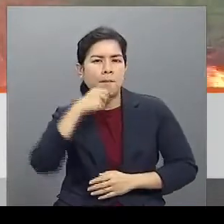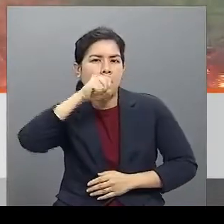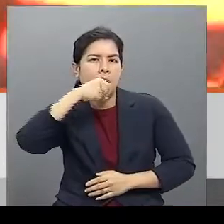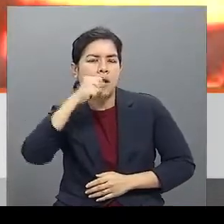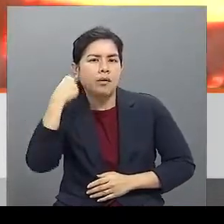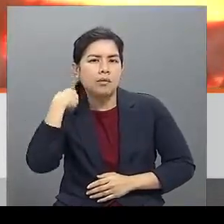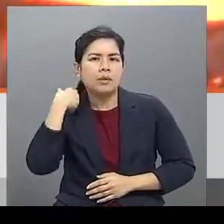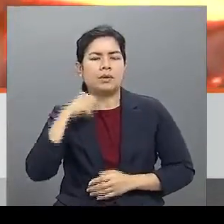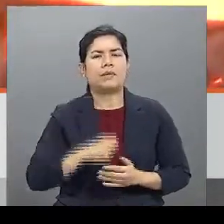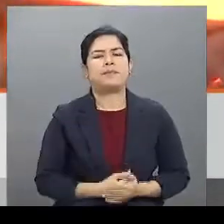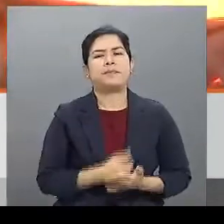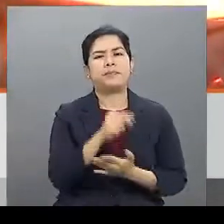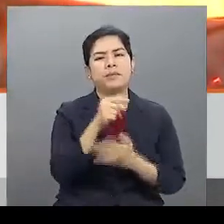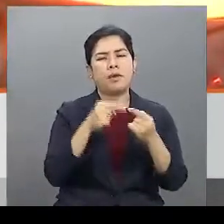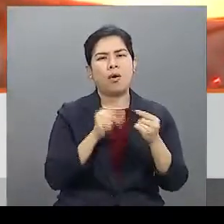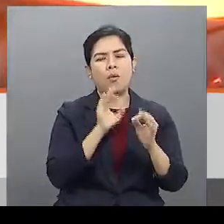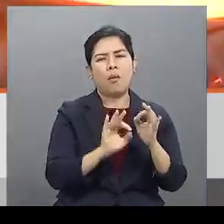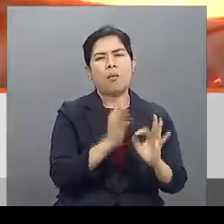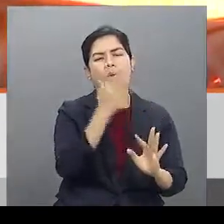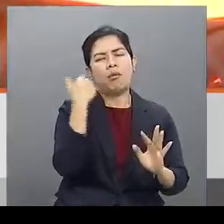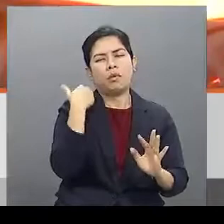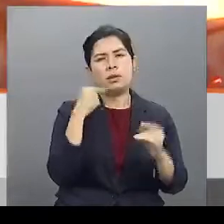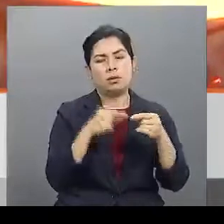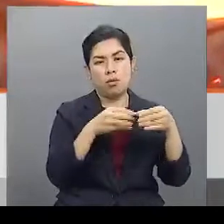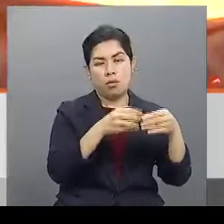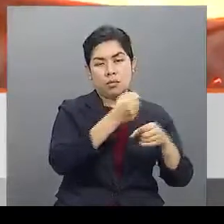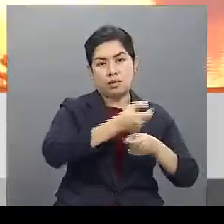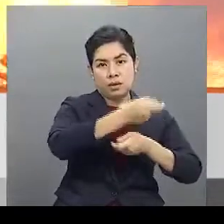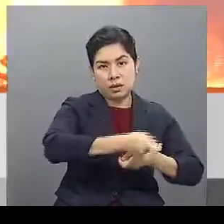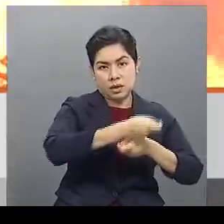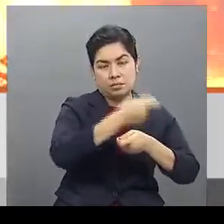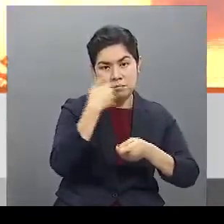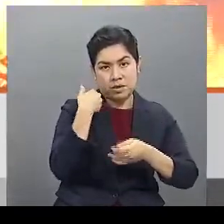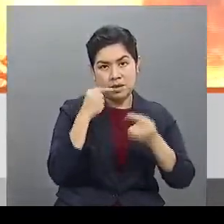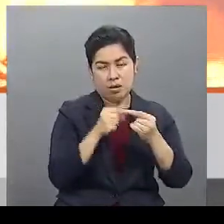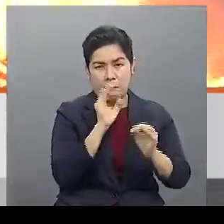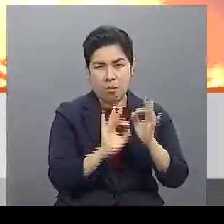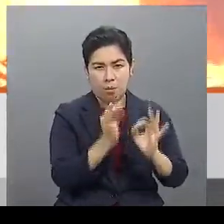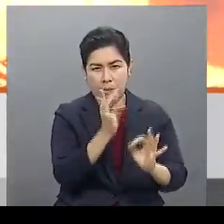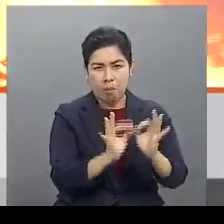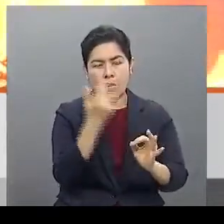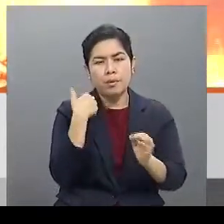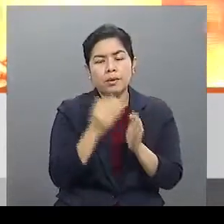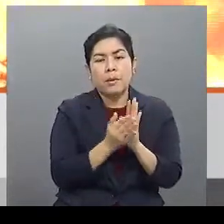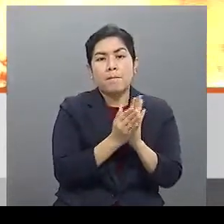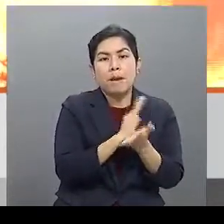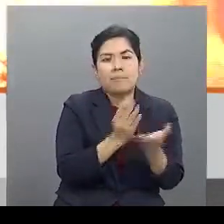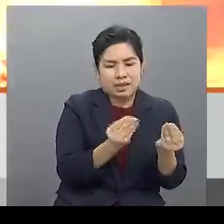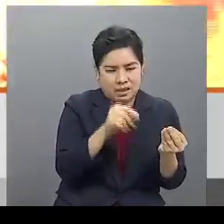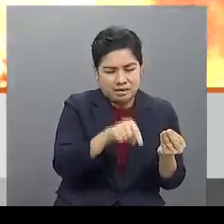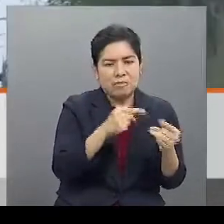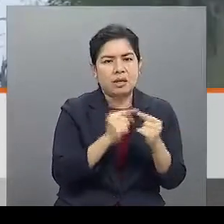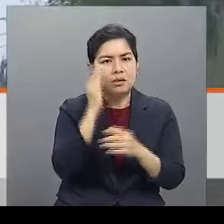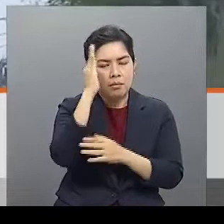าลเกษตรกรบางส่วนเลือกที่จะเผาเพื่อปรับสภาพพื้นที่ก่อนเริ่มลงมือเพาะปลูกอีกครั้ง